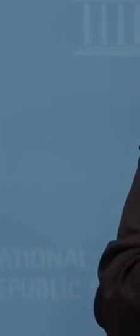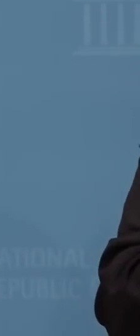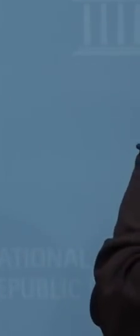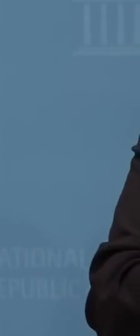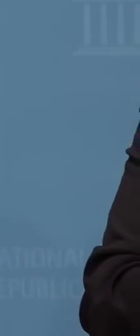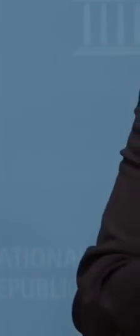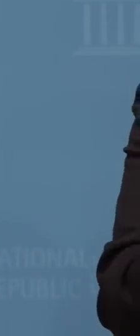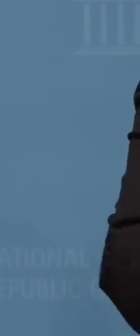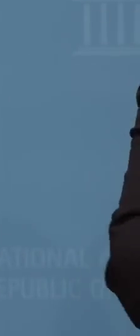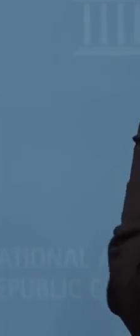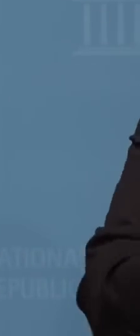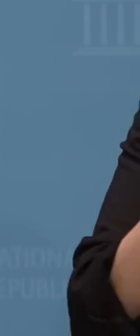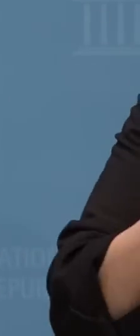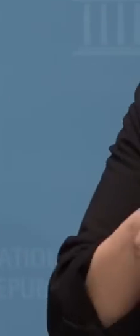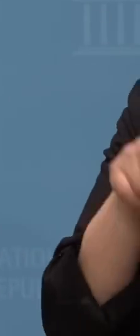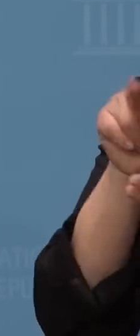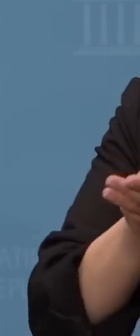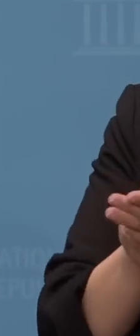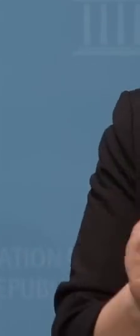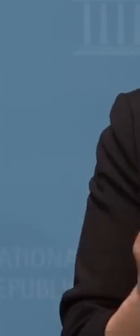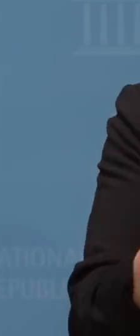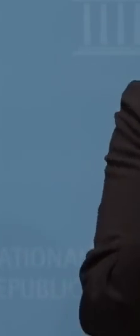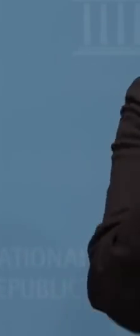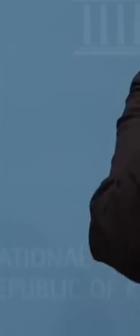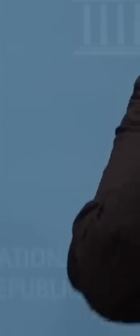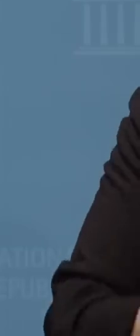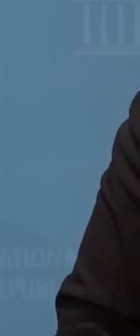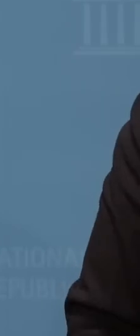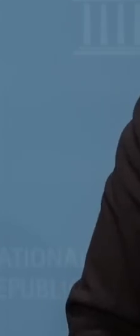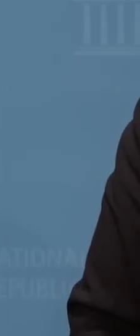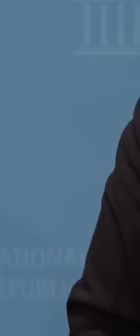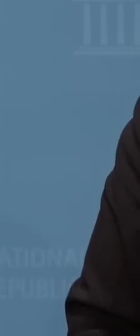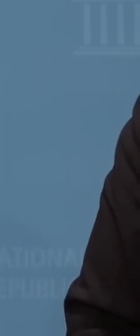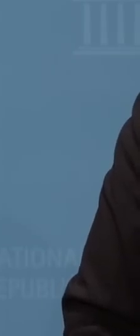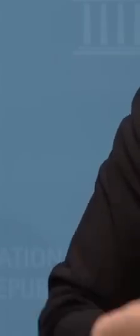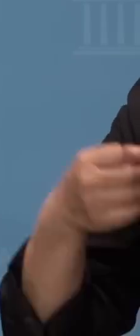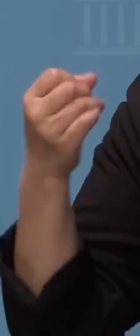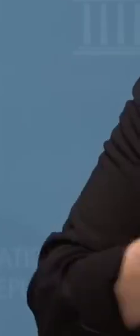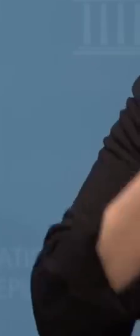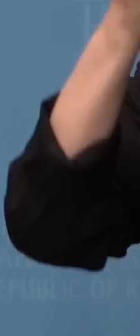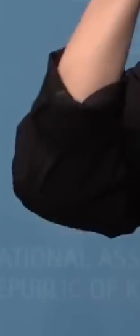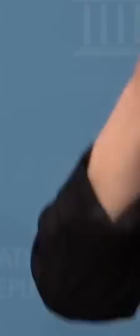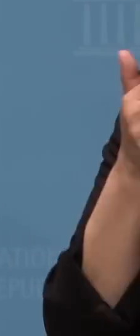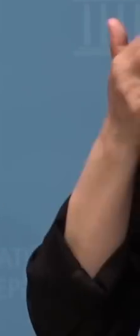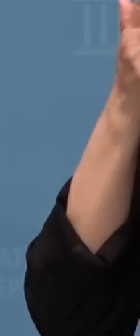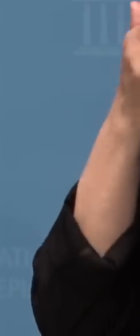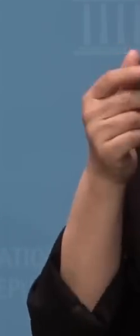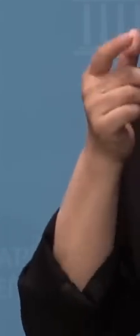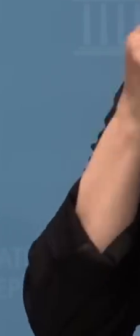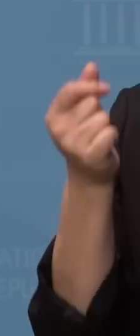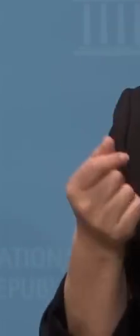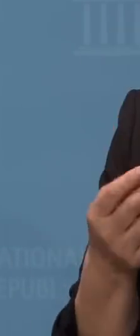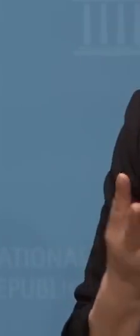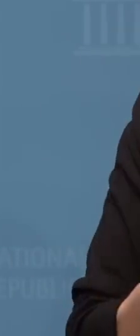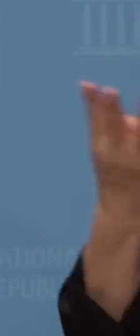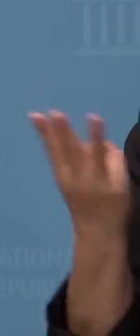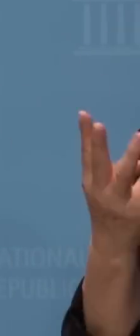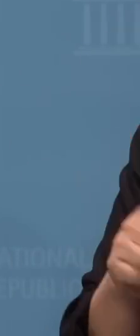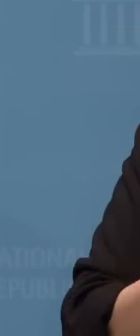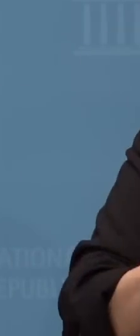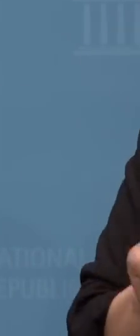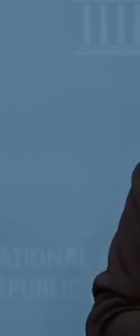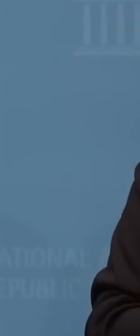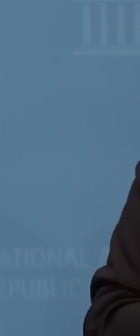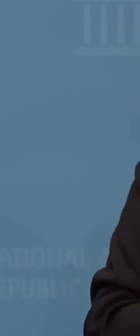빨간불이 들어왔습니다. 하지만 한미일 안보 동맹에 대한 맹목적 추수로 우리나라 경제 이익을 희생할